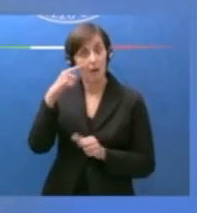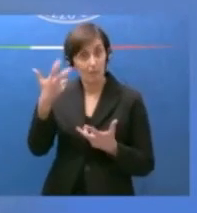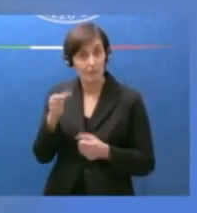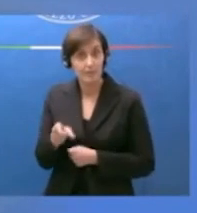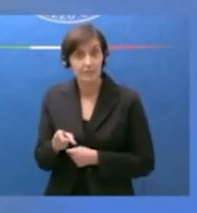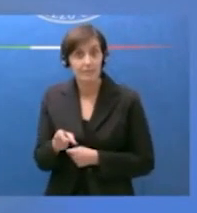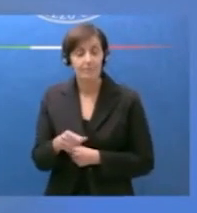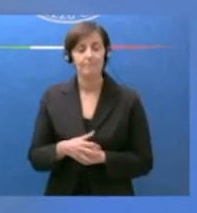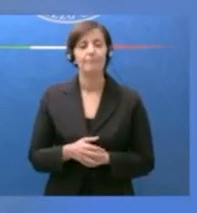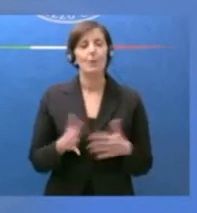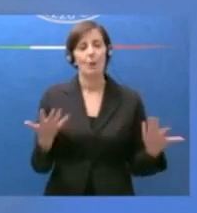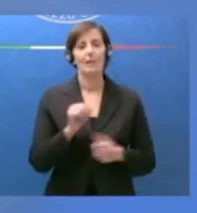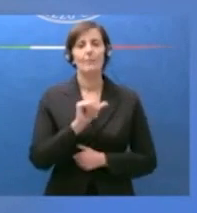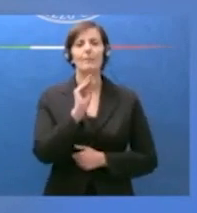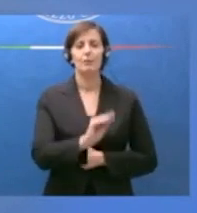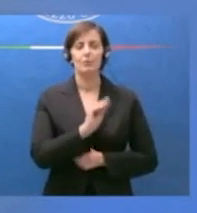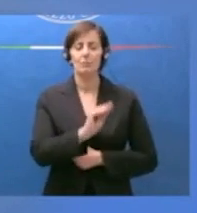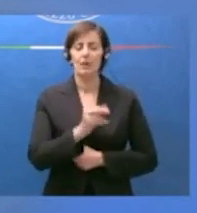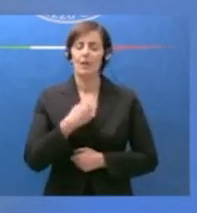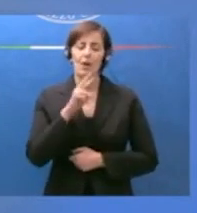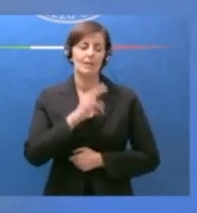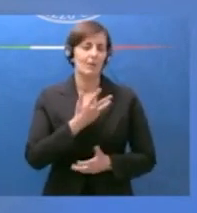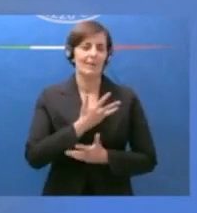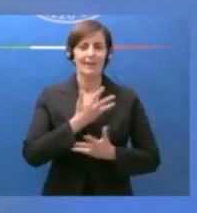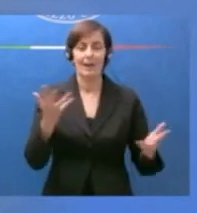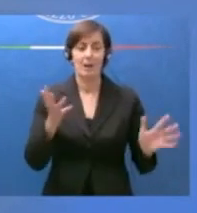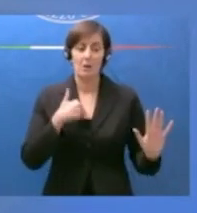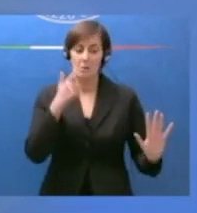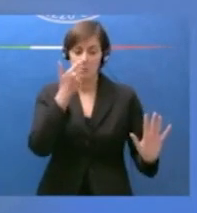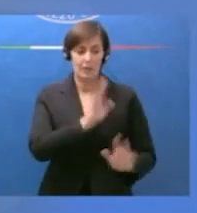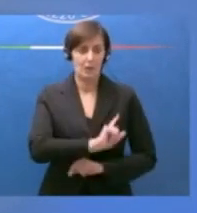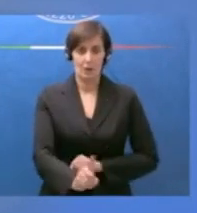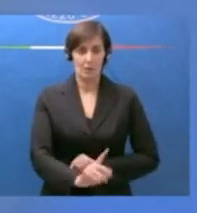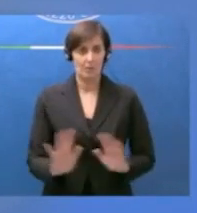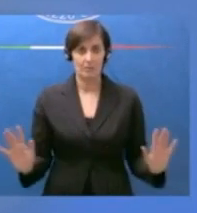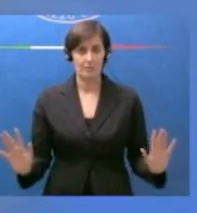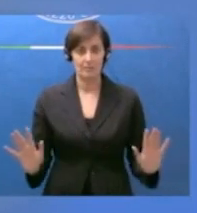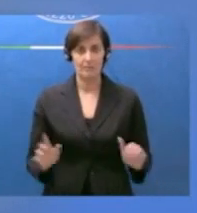domanda le rispondo in maniera totalmente chiara, lo escludo.